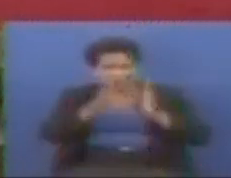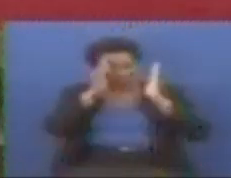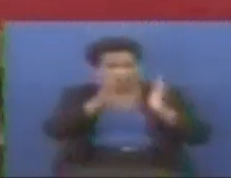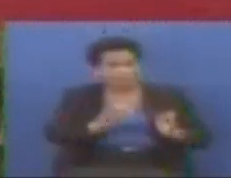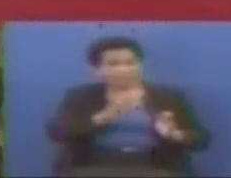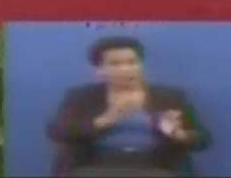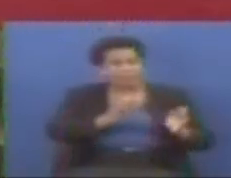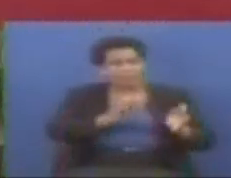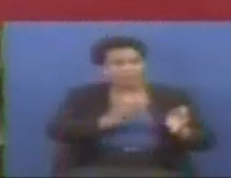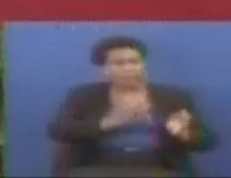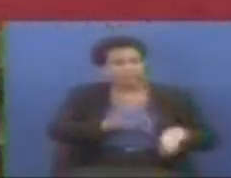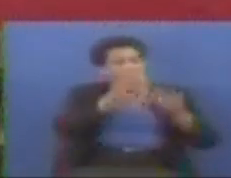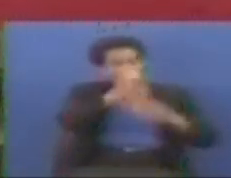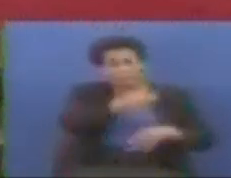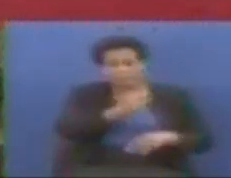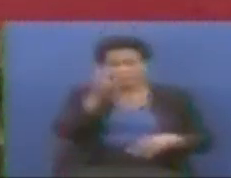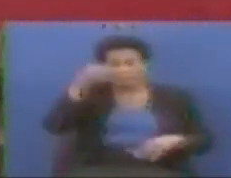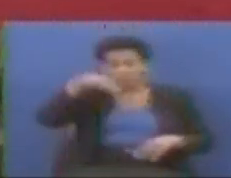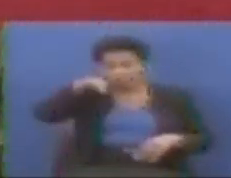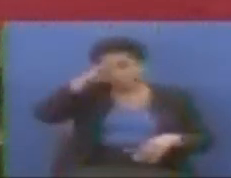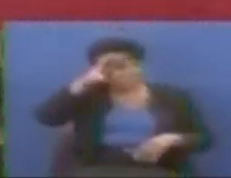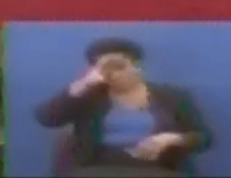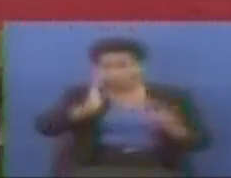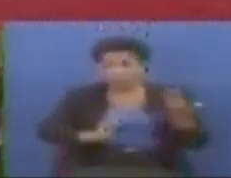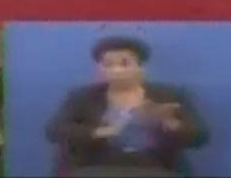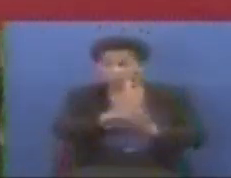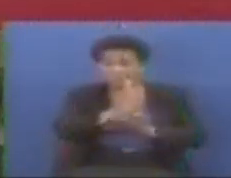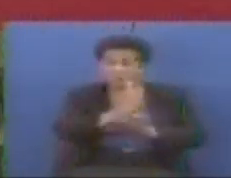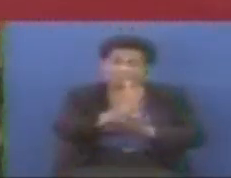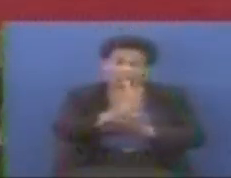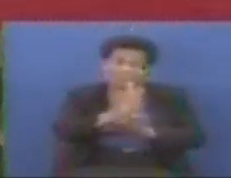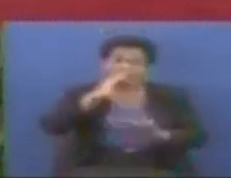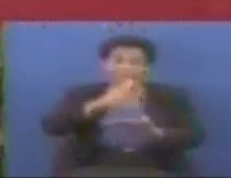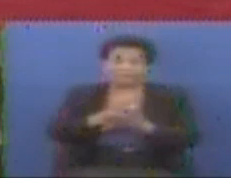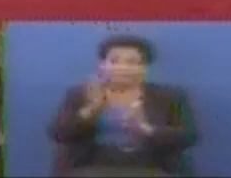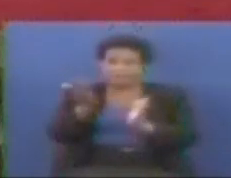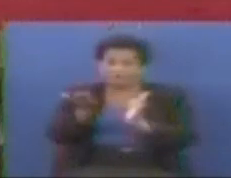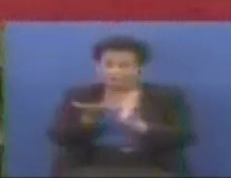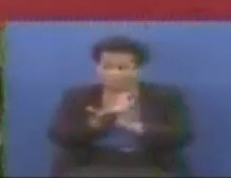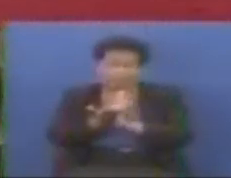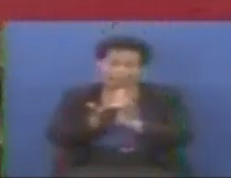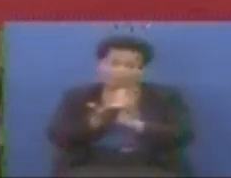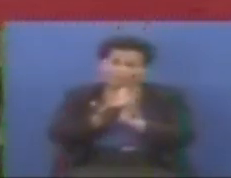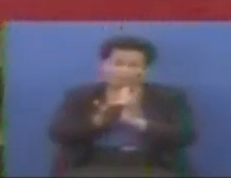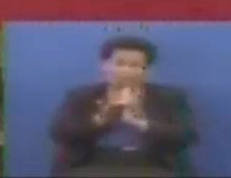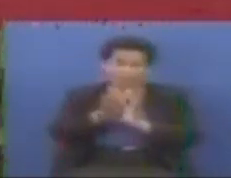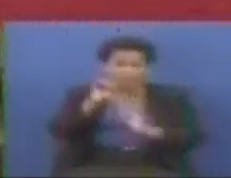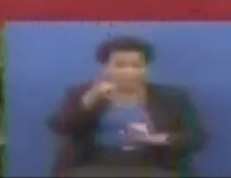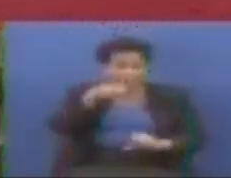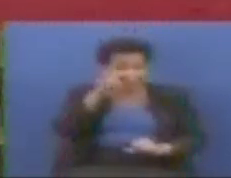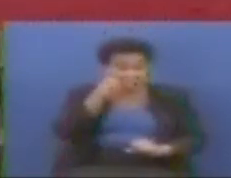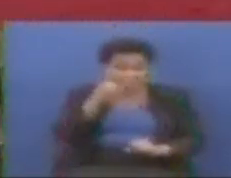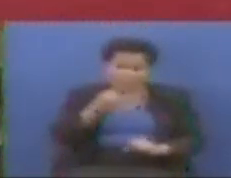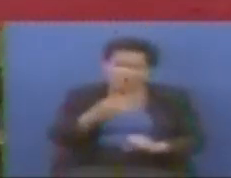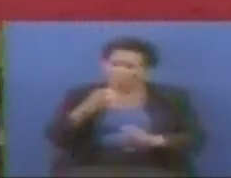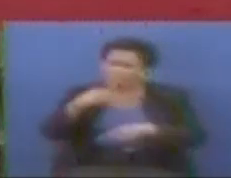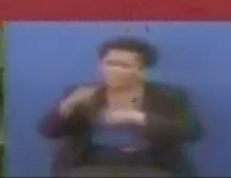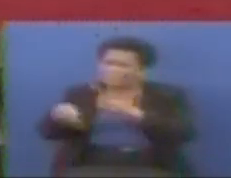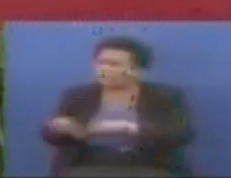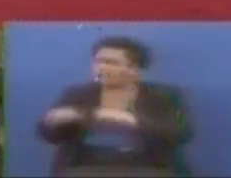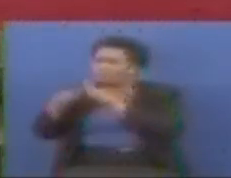133. Watuhumiwa waliokamatwa ni 174, kati yao 162 ni wanaume na 12 ni